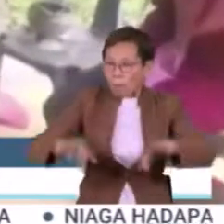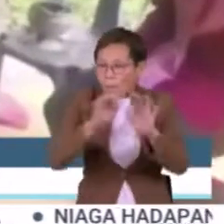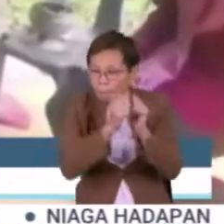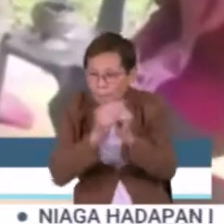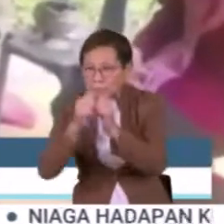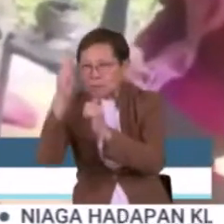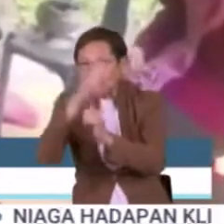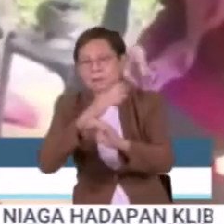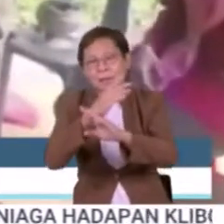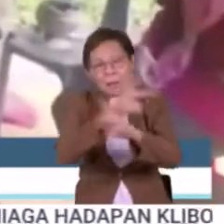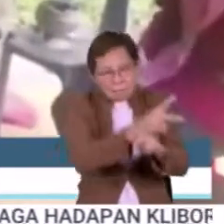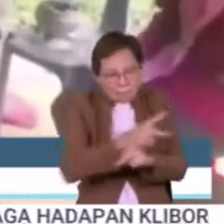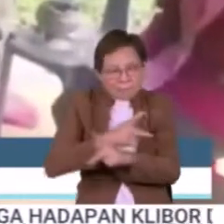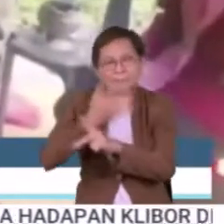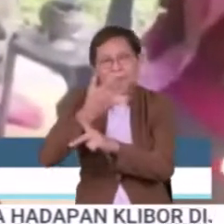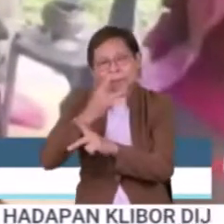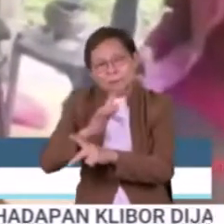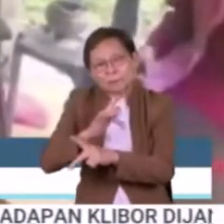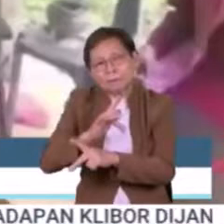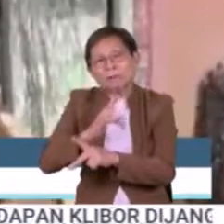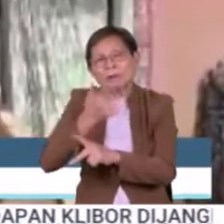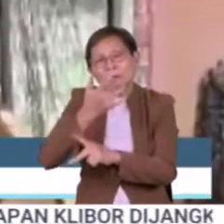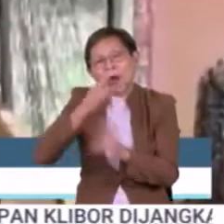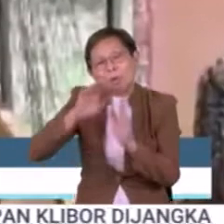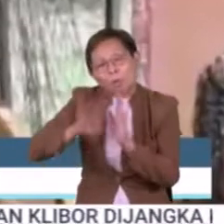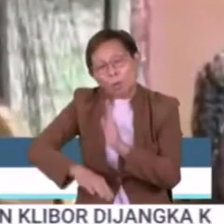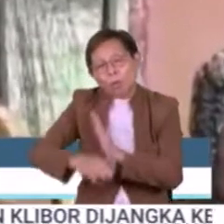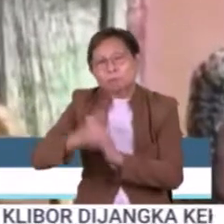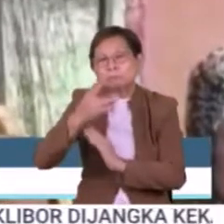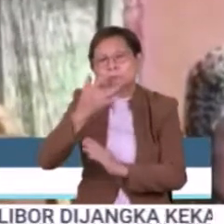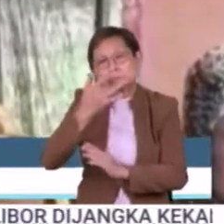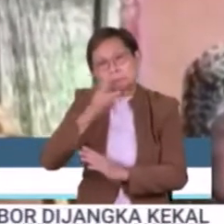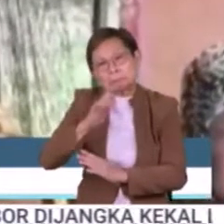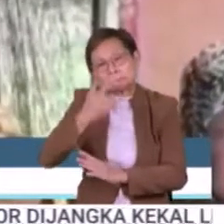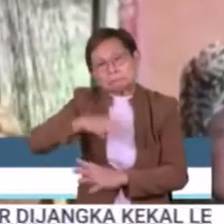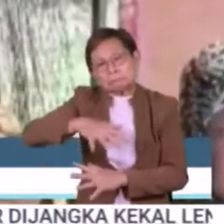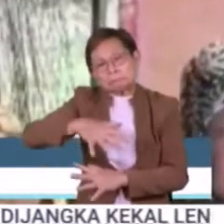kerajaan dalam membela nasib mereka yang kurang bernasib baik.